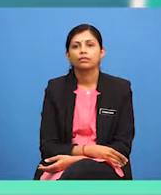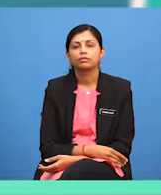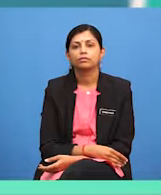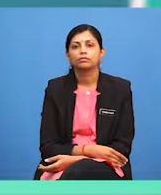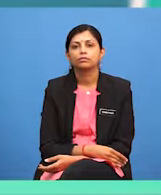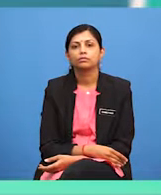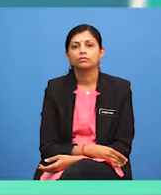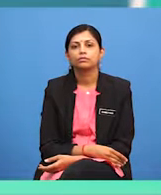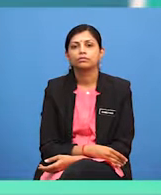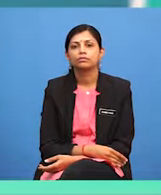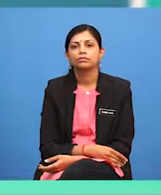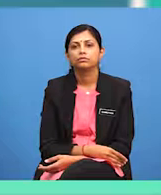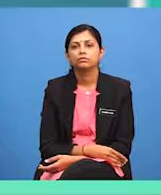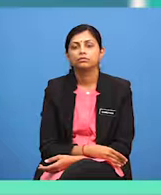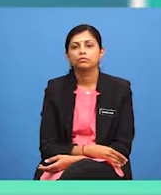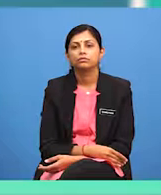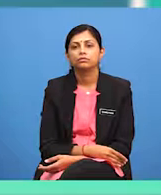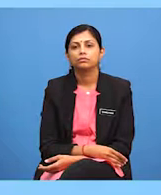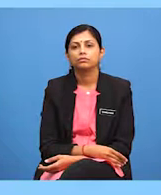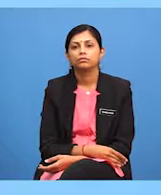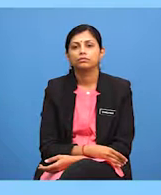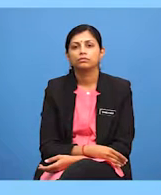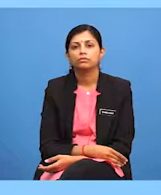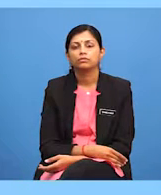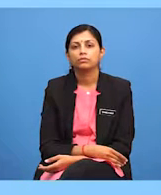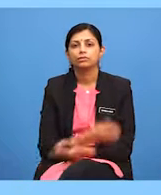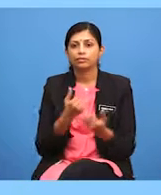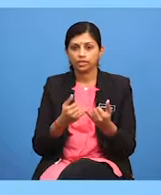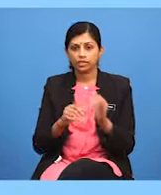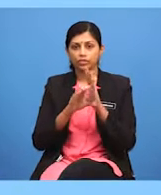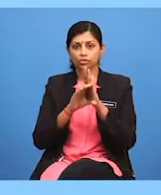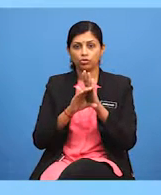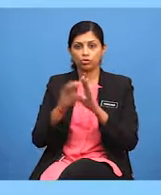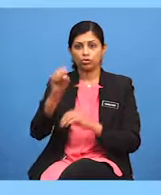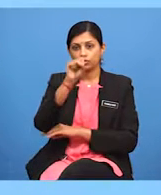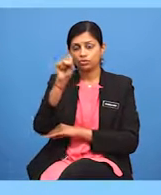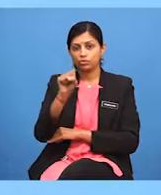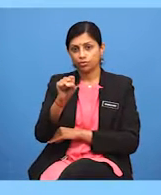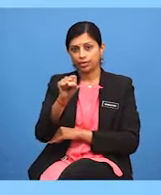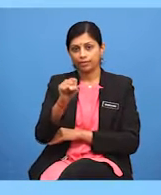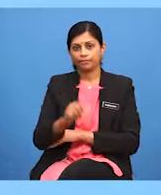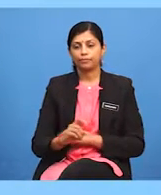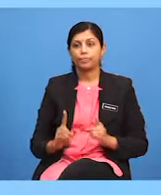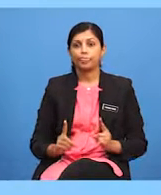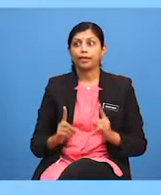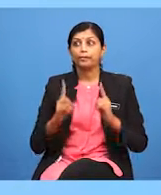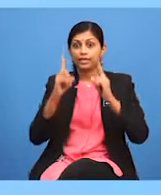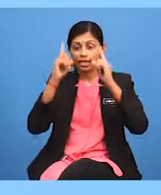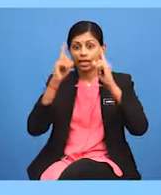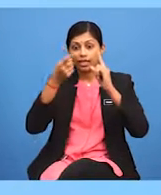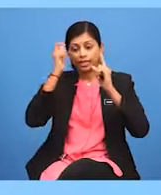Seterusnya, mari kita sama-sama kita melihat contoh pengiraan kuasa secara menegak